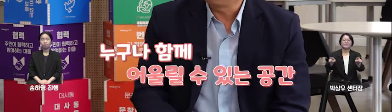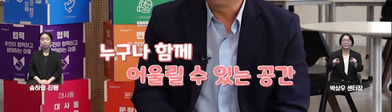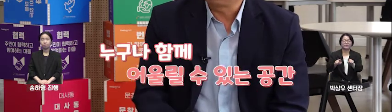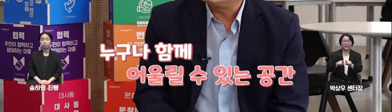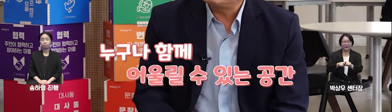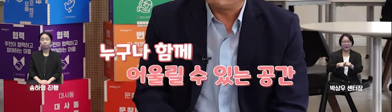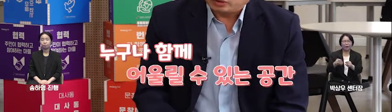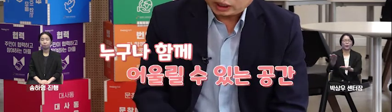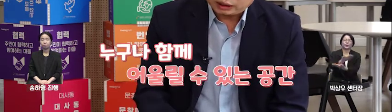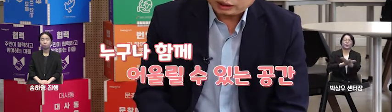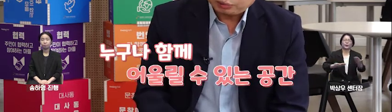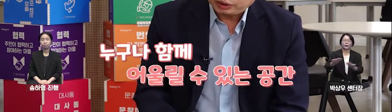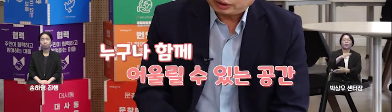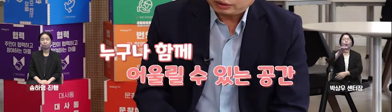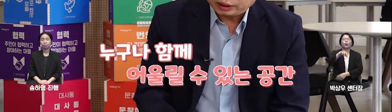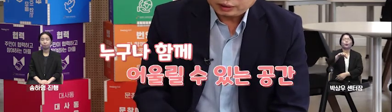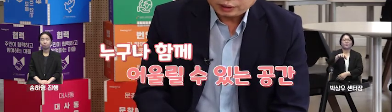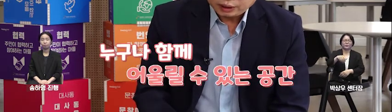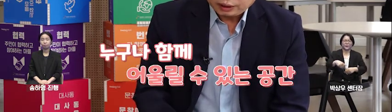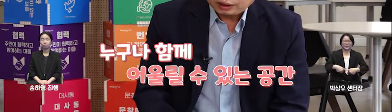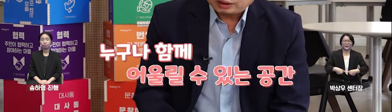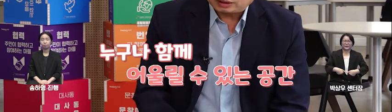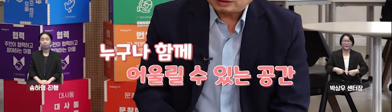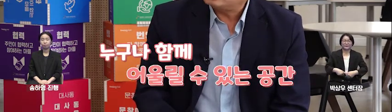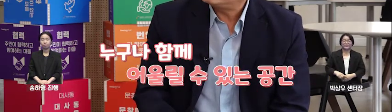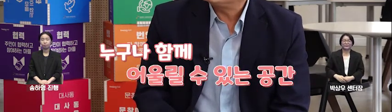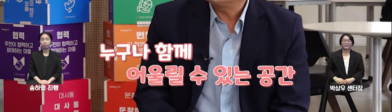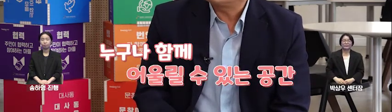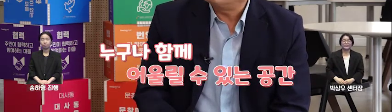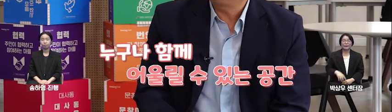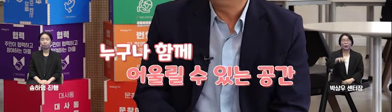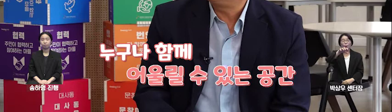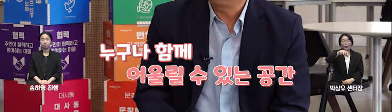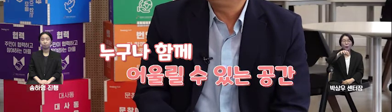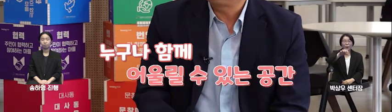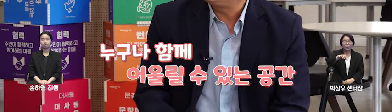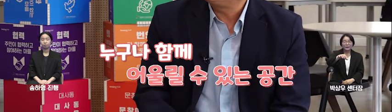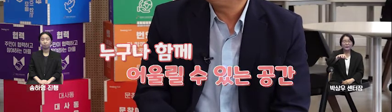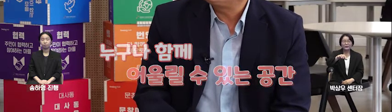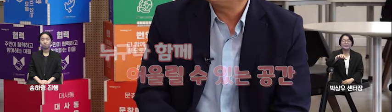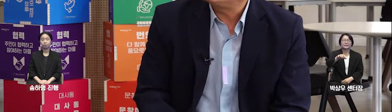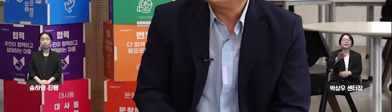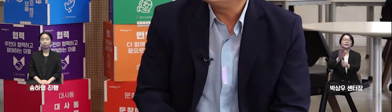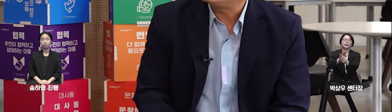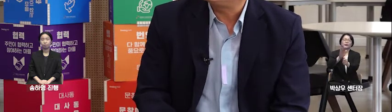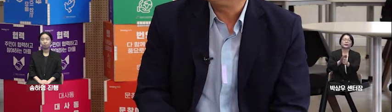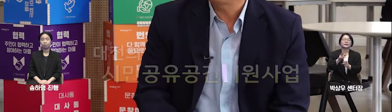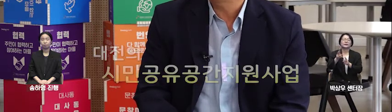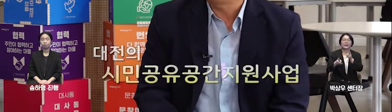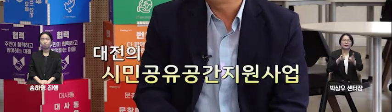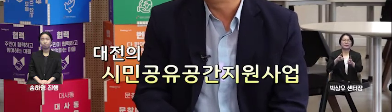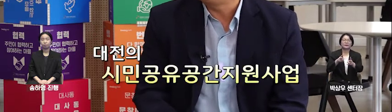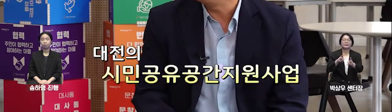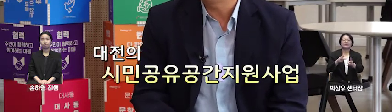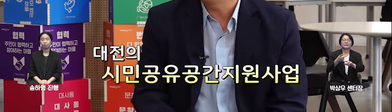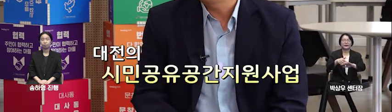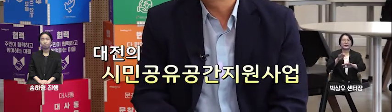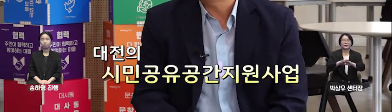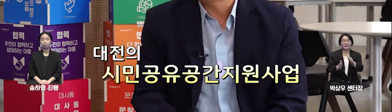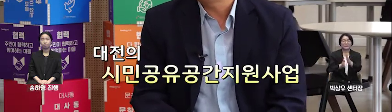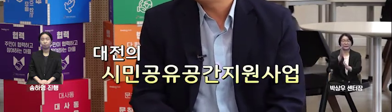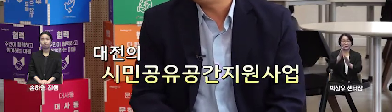함께 어울릴 수 있는 그런 공간이 이제 필요한 건데요. 그러한 공간을 지원해 주는 사업이 대전의 시민 공유